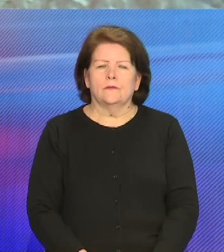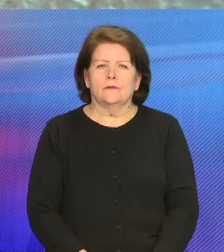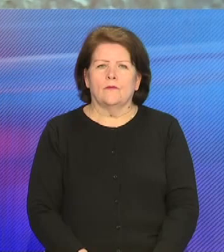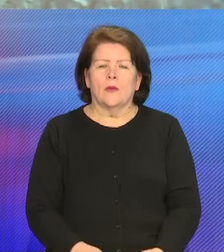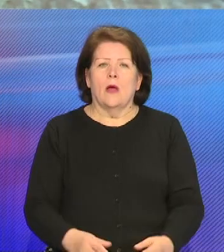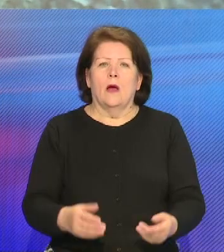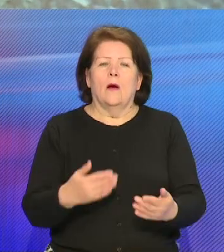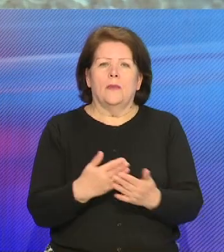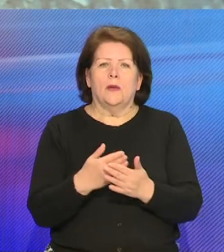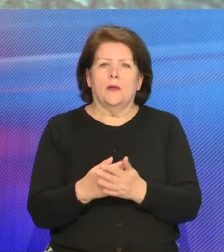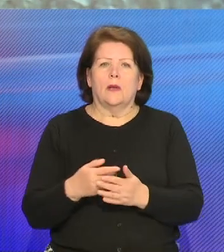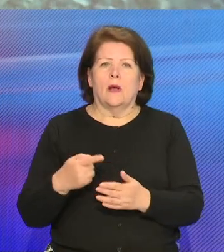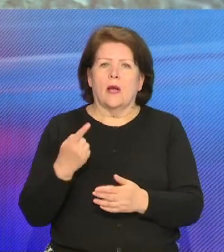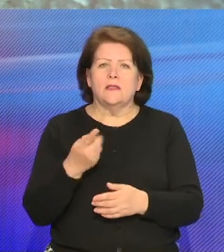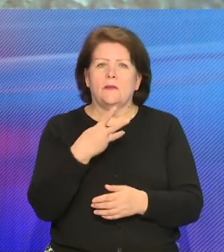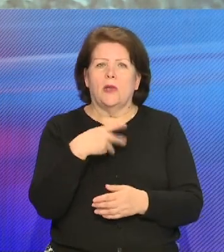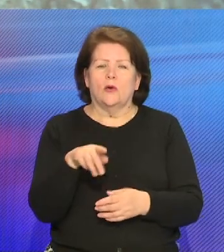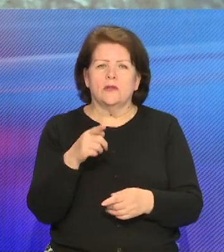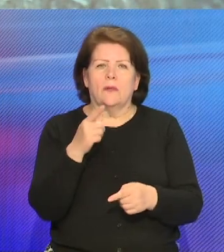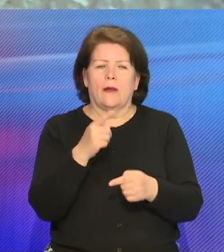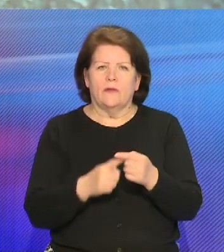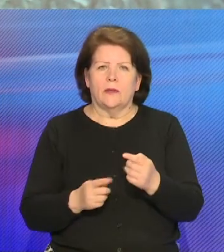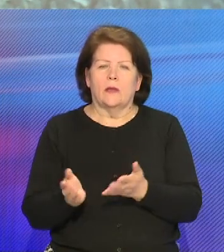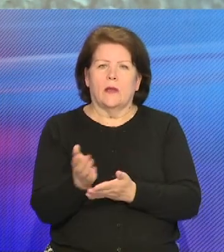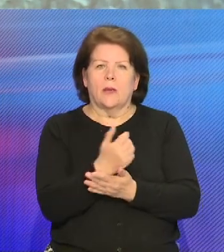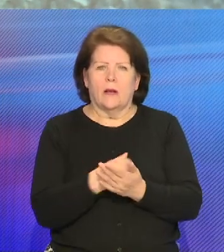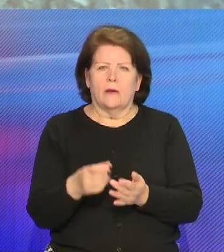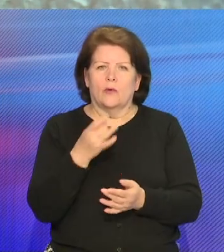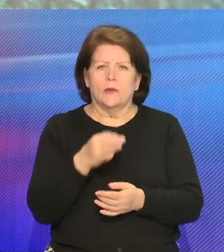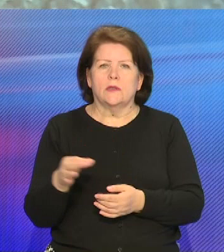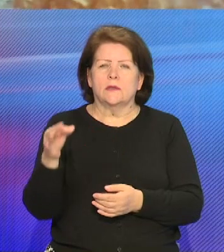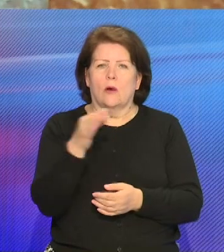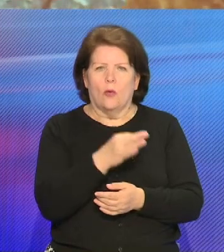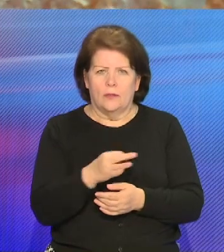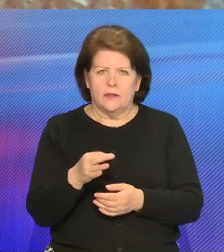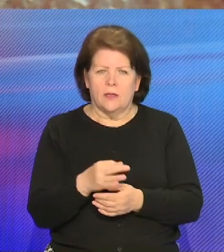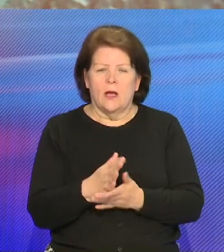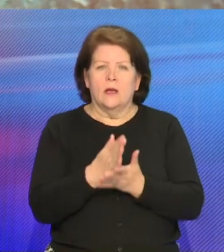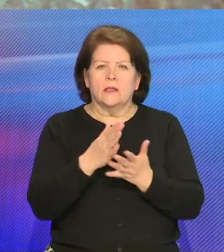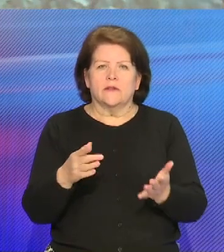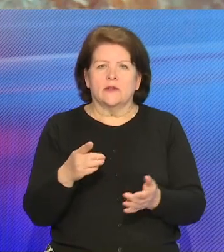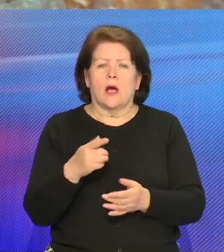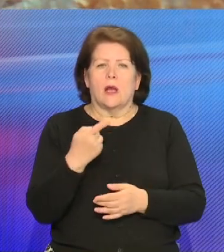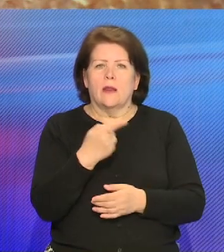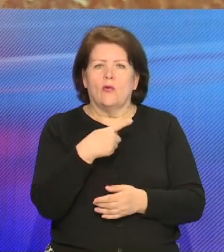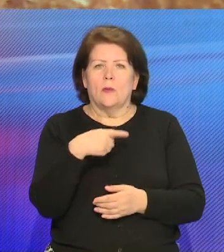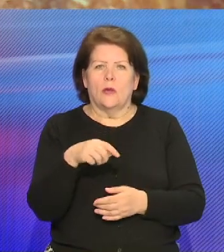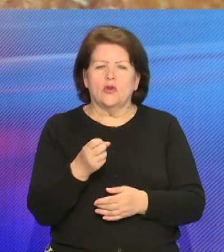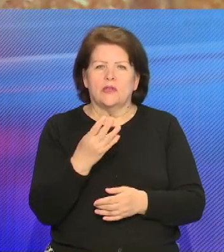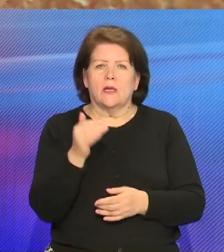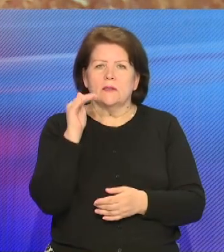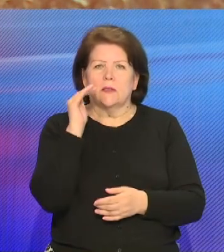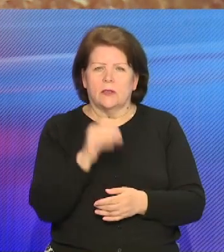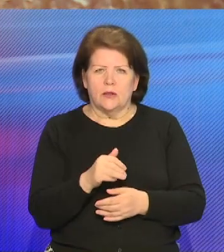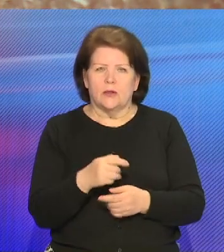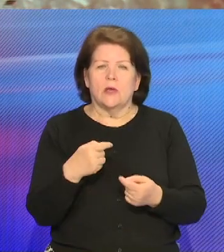Амаль полтора миллиона тонн зерня намолочена у Гродзенской области. Зъех свыше 1 миллиона 214 тысяч тонн зерневых и